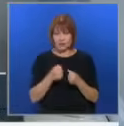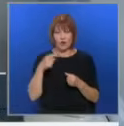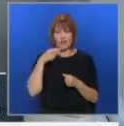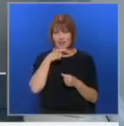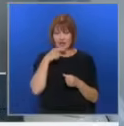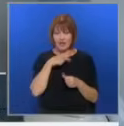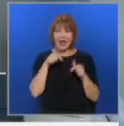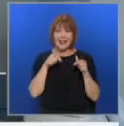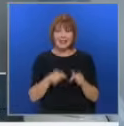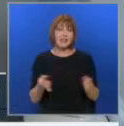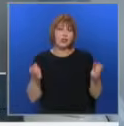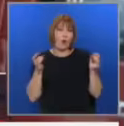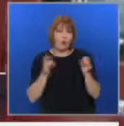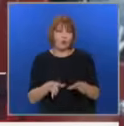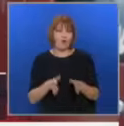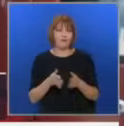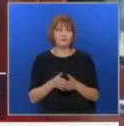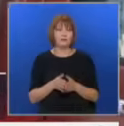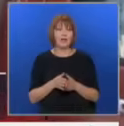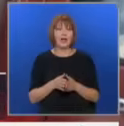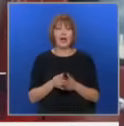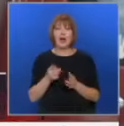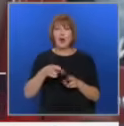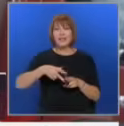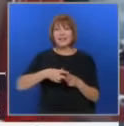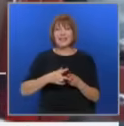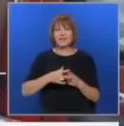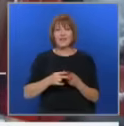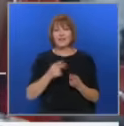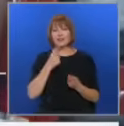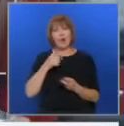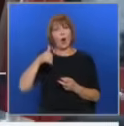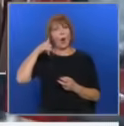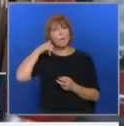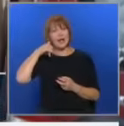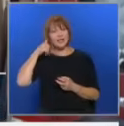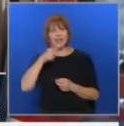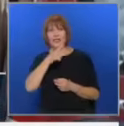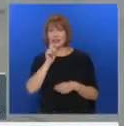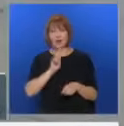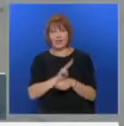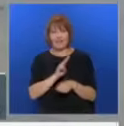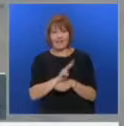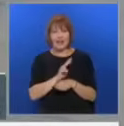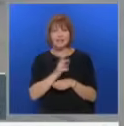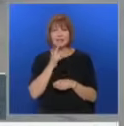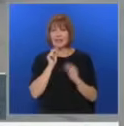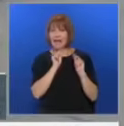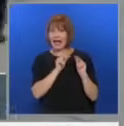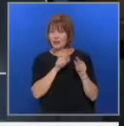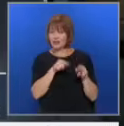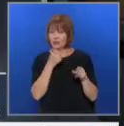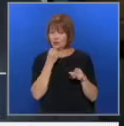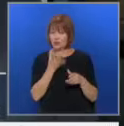мина, днес отново катастрофа на червено. От автосервиза многократно са се обаждали на телефон 112, за да съобщят за